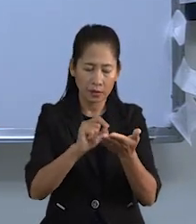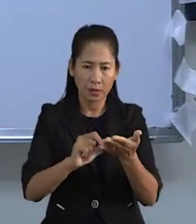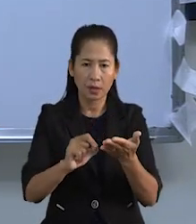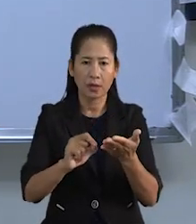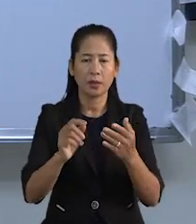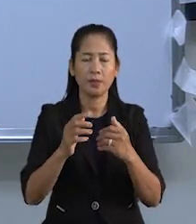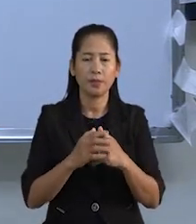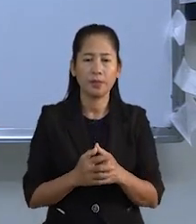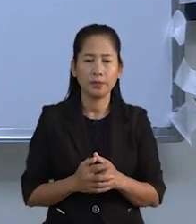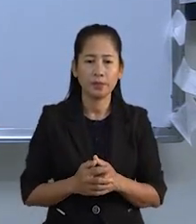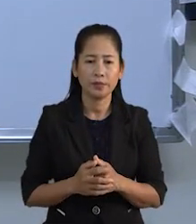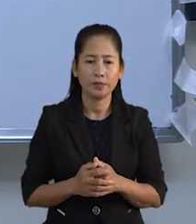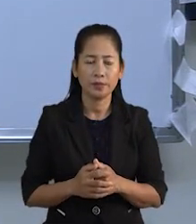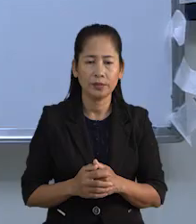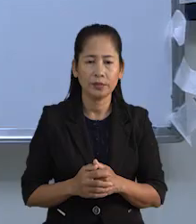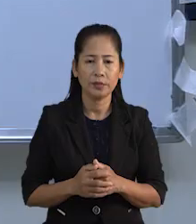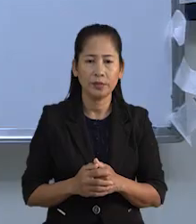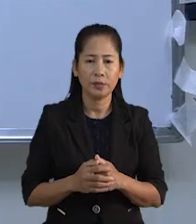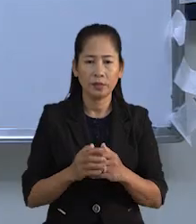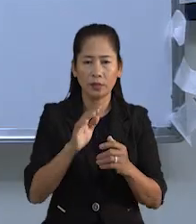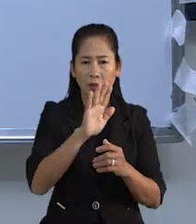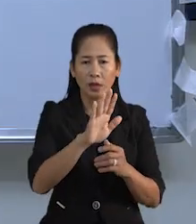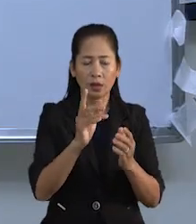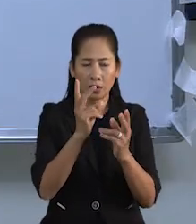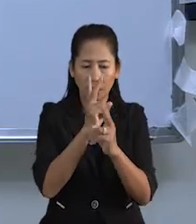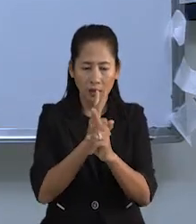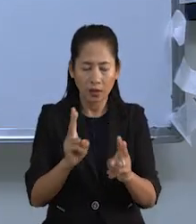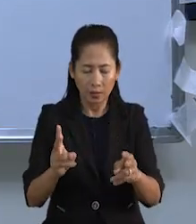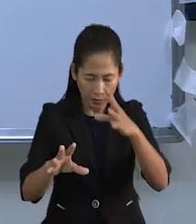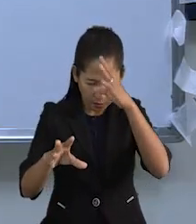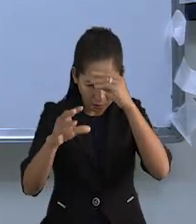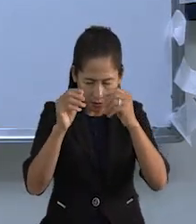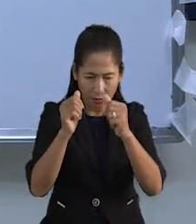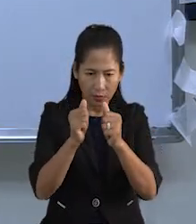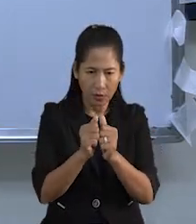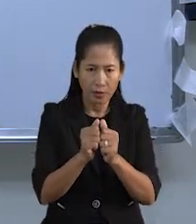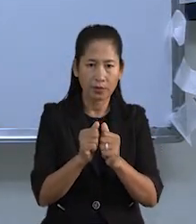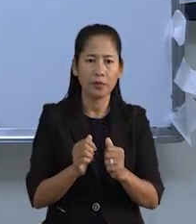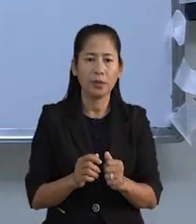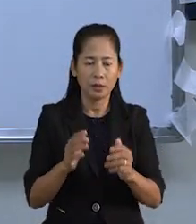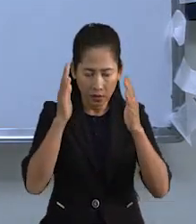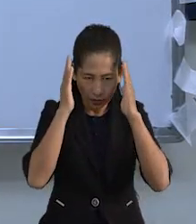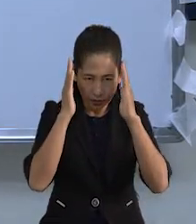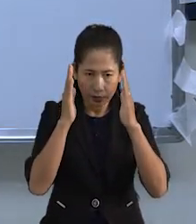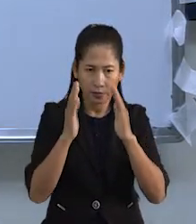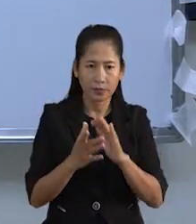មួយខ្លឹមសារទៀតអញ្ចឹងកូនត្រៀមដើម្បីរៀនជាមួយលោកគ្រូបាទឲ្យយកចិត្ត